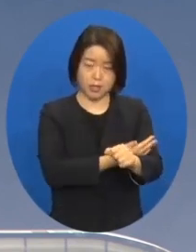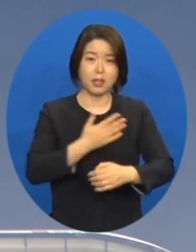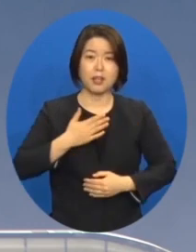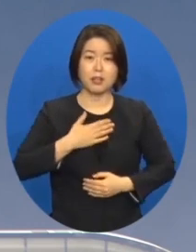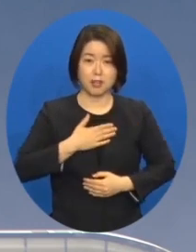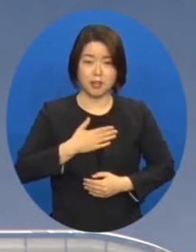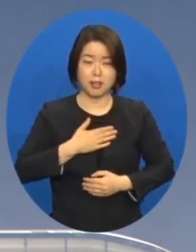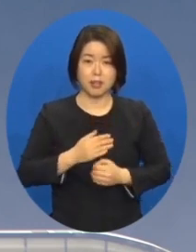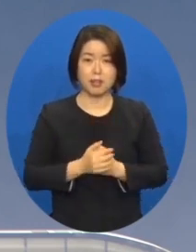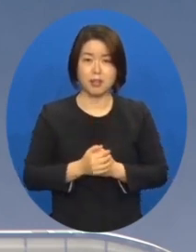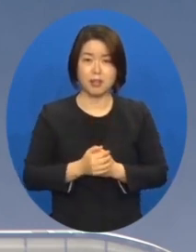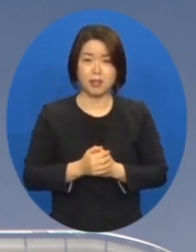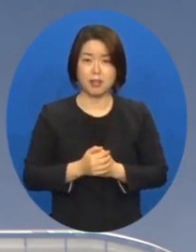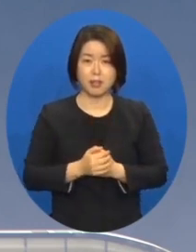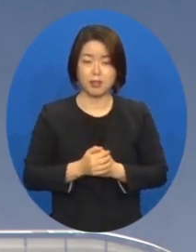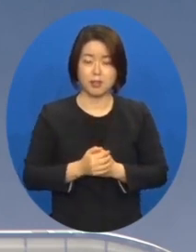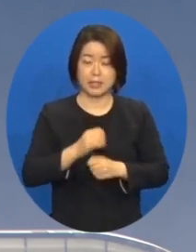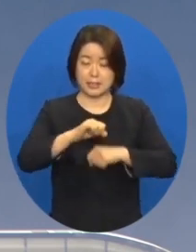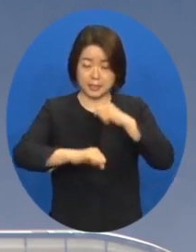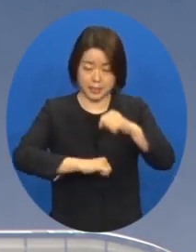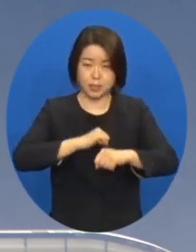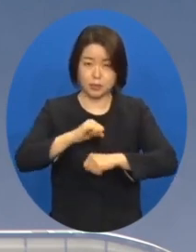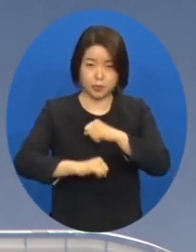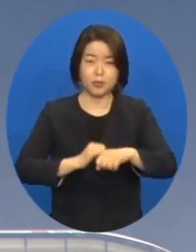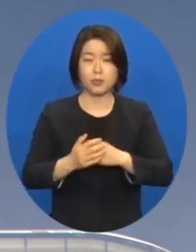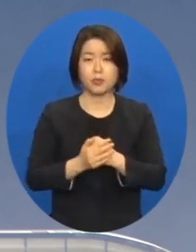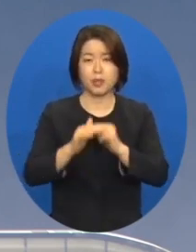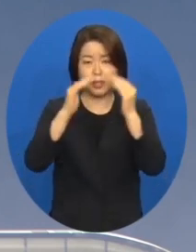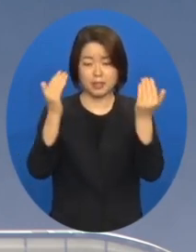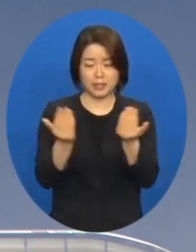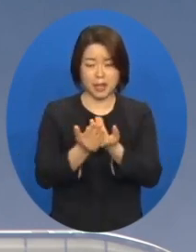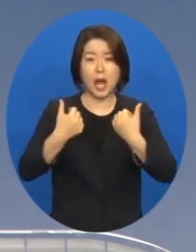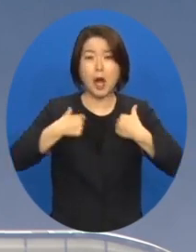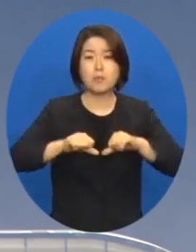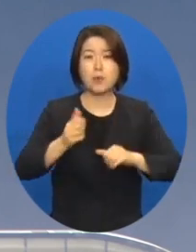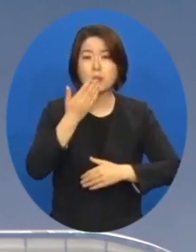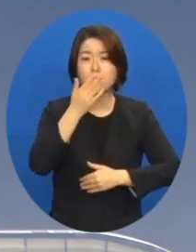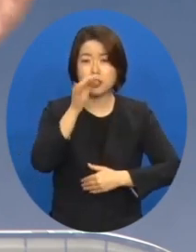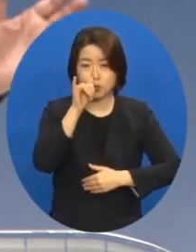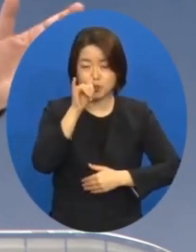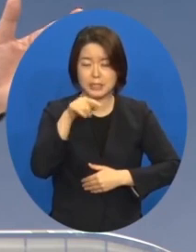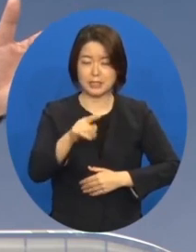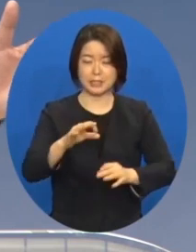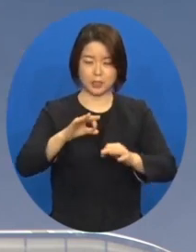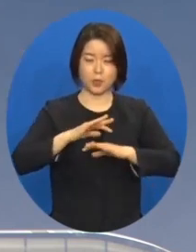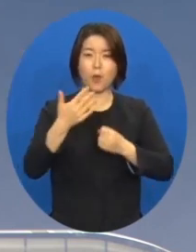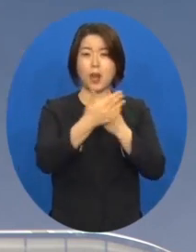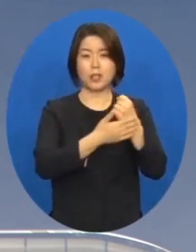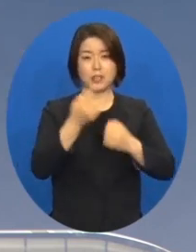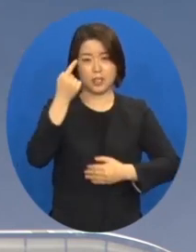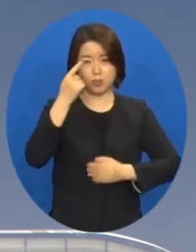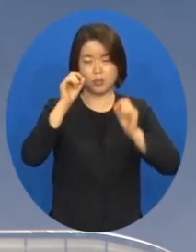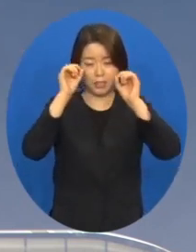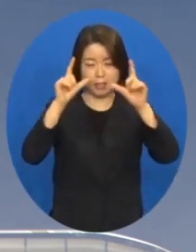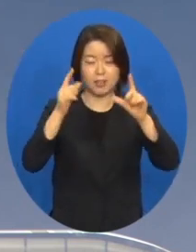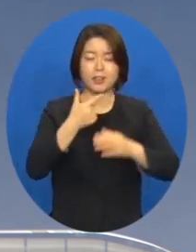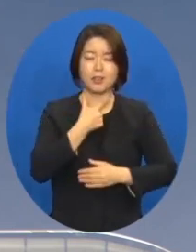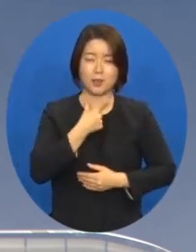나의 자유 다 포기할 수 있는 그 그 놀라운 은혜에 눈이 열리기를